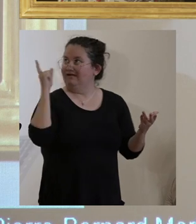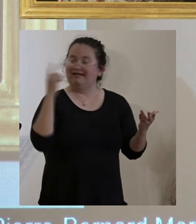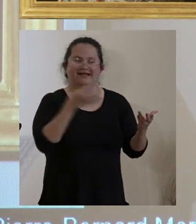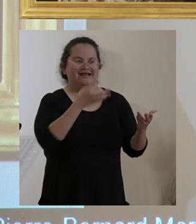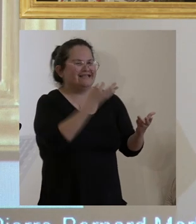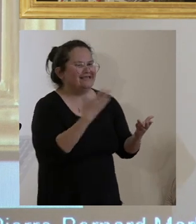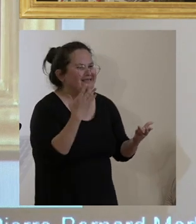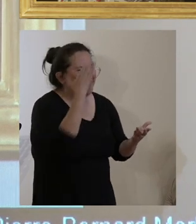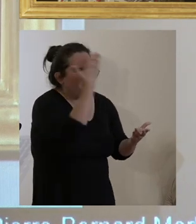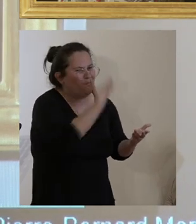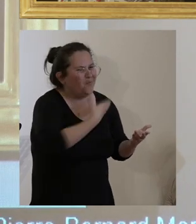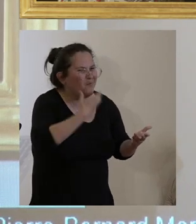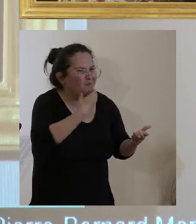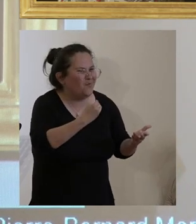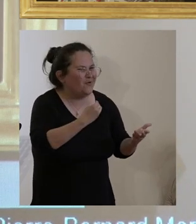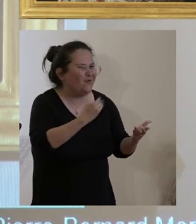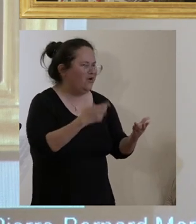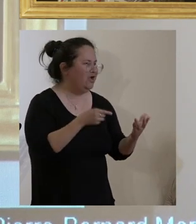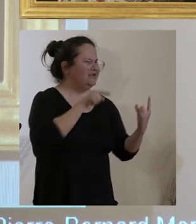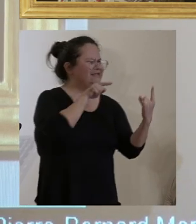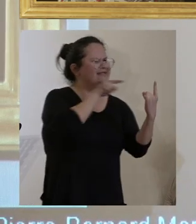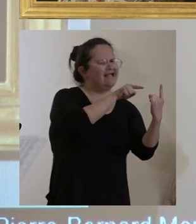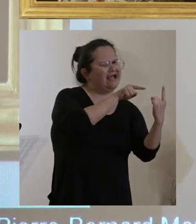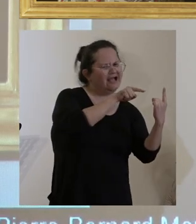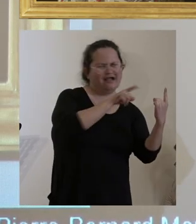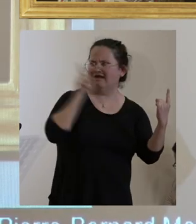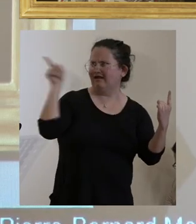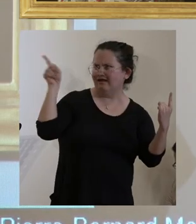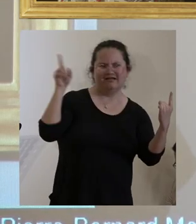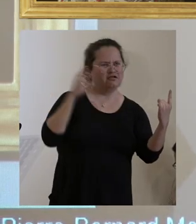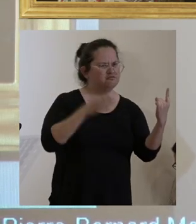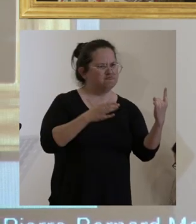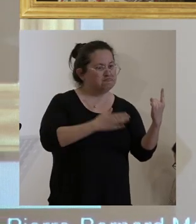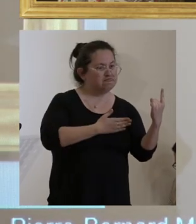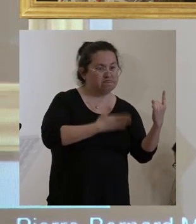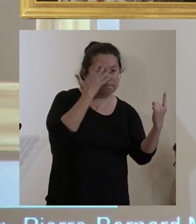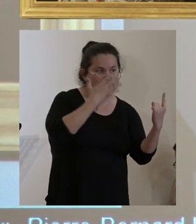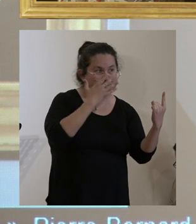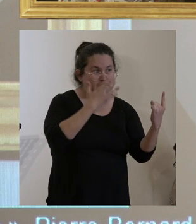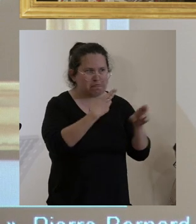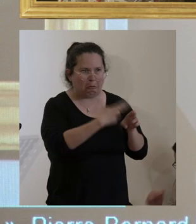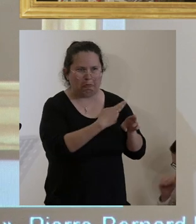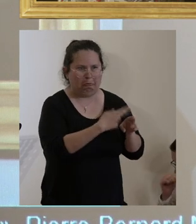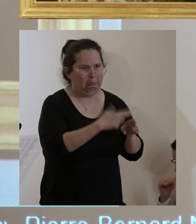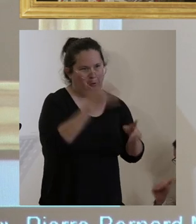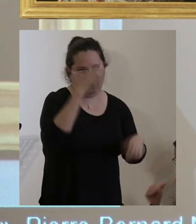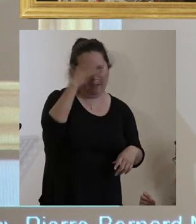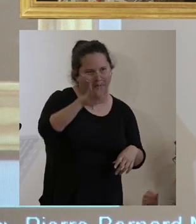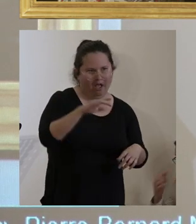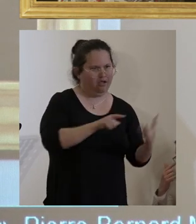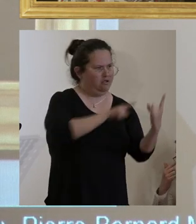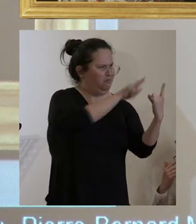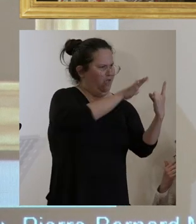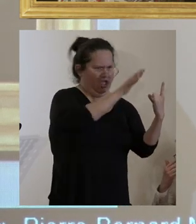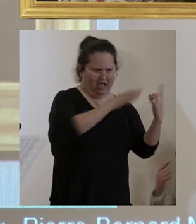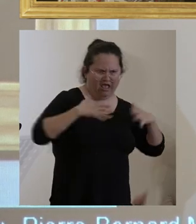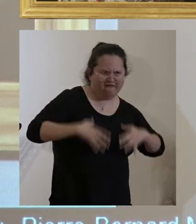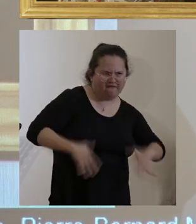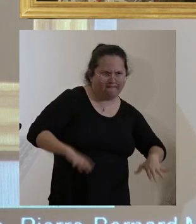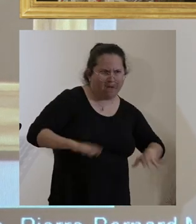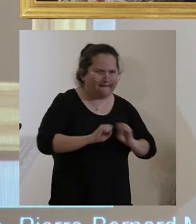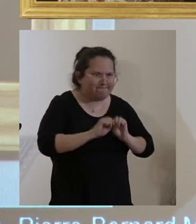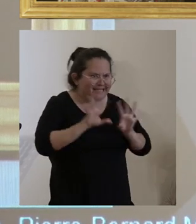domestique, dont nous ne connaissons pas le nom à l'heure actuelle, cette domestique ne soit pas mise en beauté. Elle porte le vêtement qui est